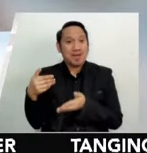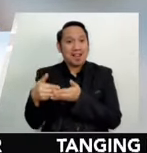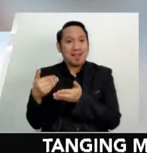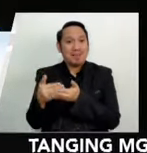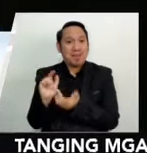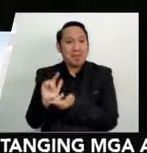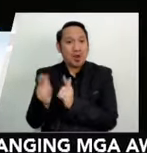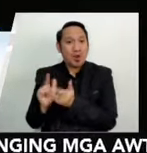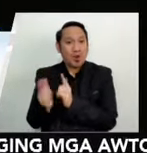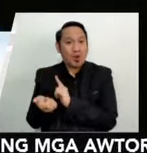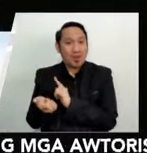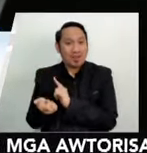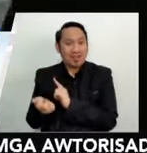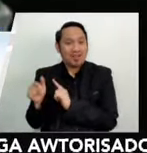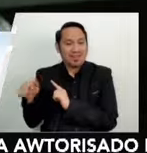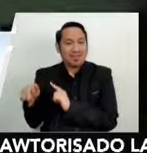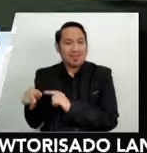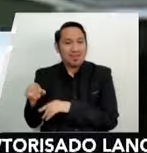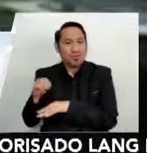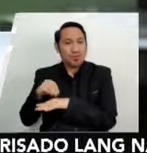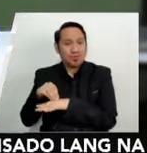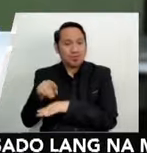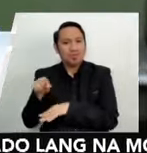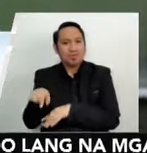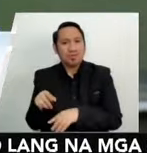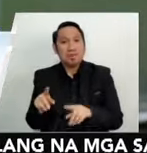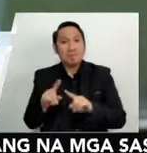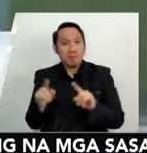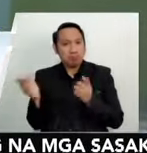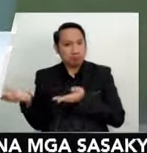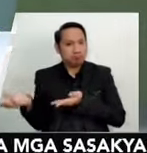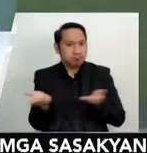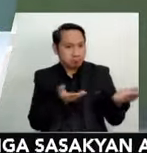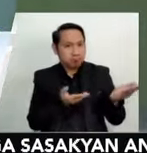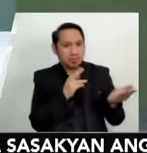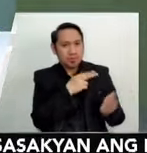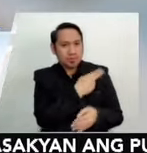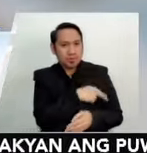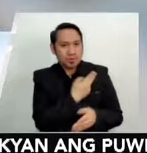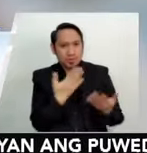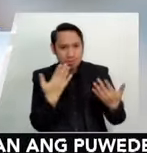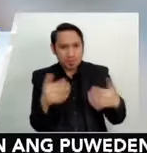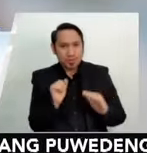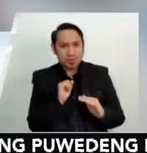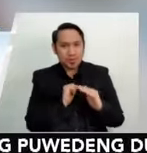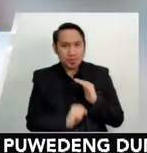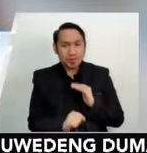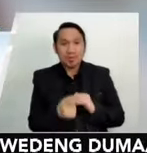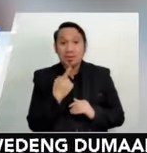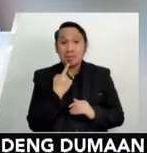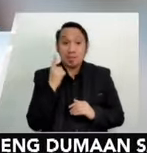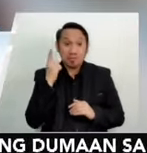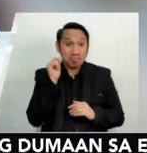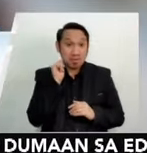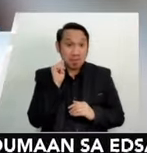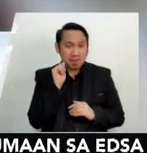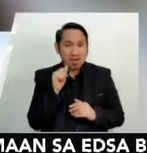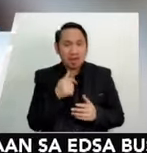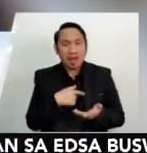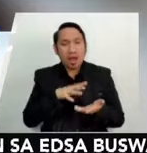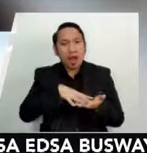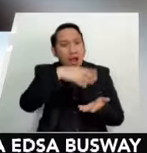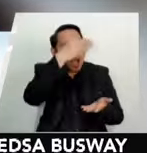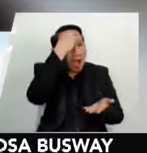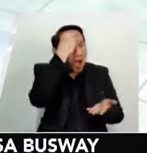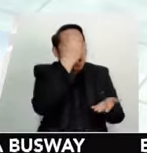barangay health personnel. Dinala naman sa ospital si Jerilyn matapos manganak. Sabi ni Kay, in-apply niya ang mga natutuhan niya sa